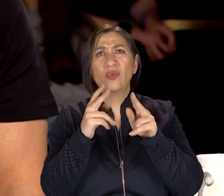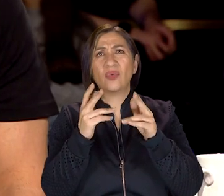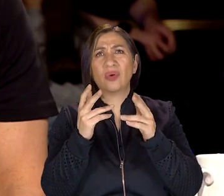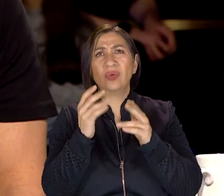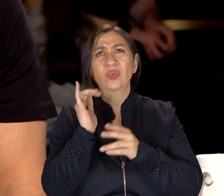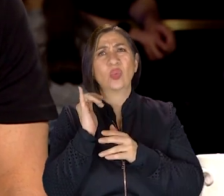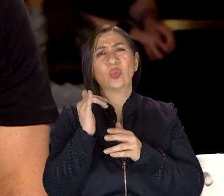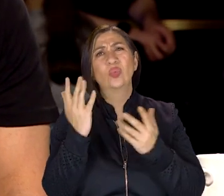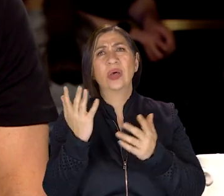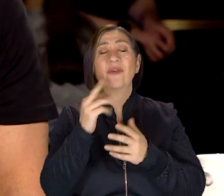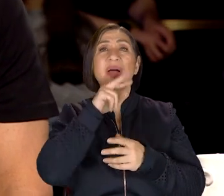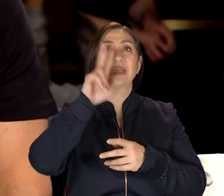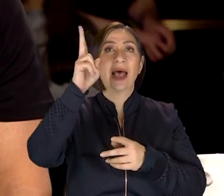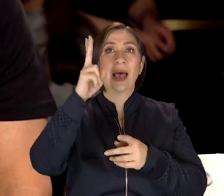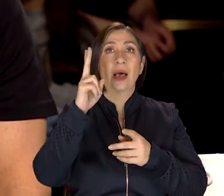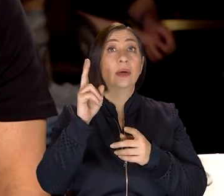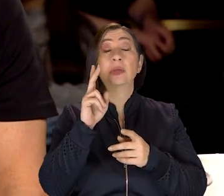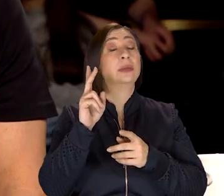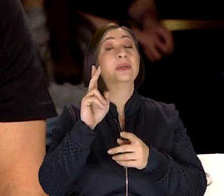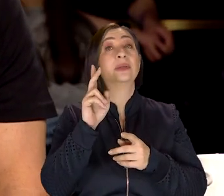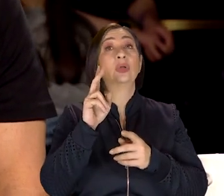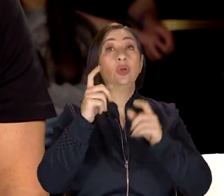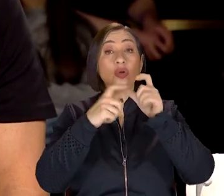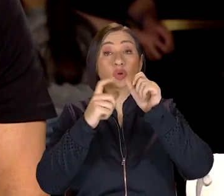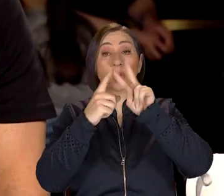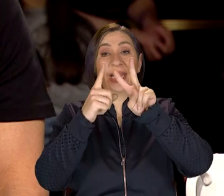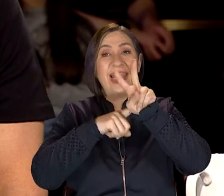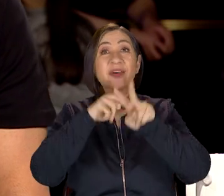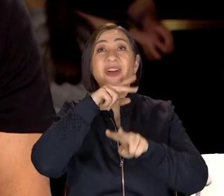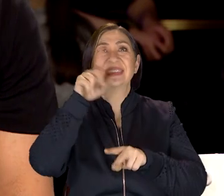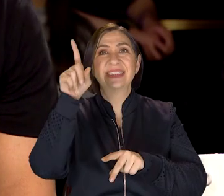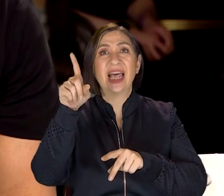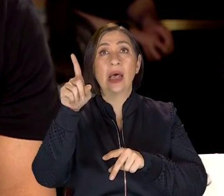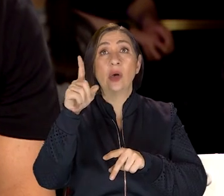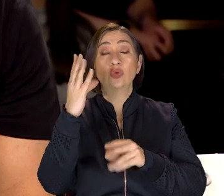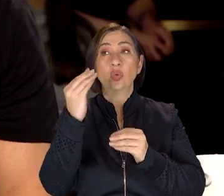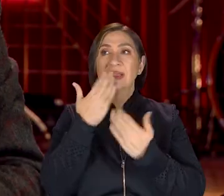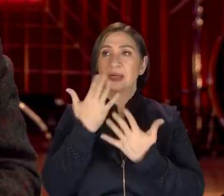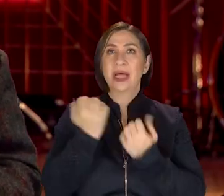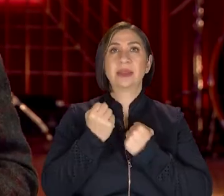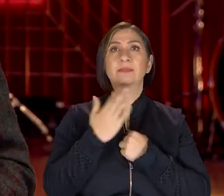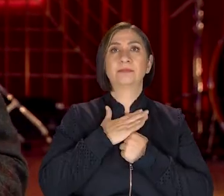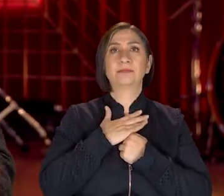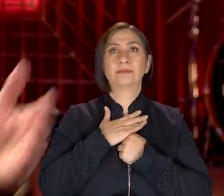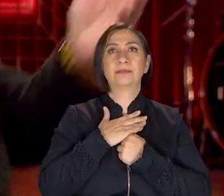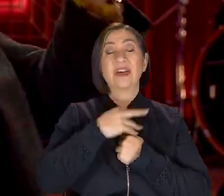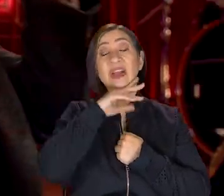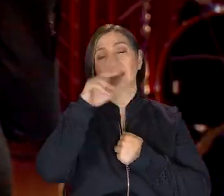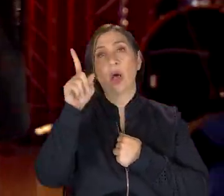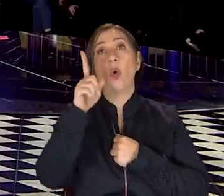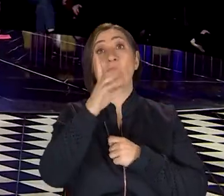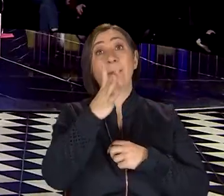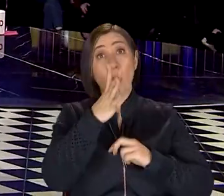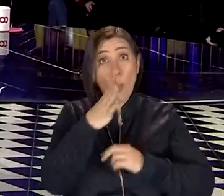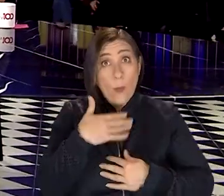Kötüydü yani. Çünkü... Hayır ama çok güzel başladı. Yok yok. Müzikli olan Fransa ama çok öğreticiydi benim için. Çok öğreticiydi yani. Ama orada